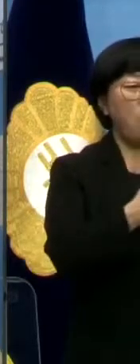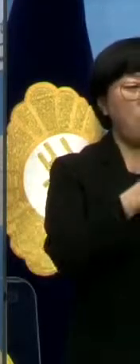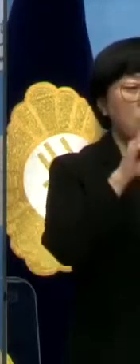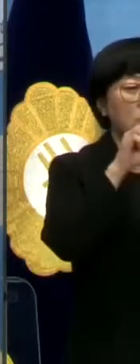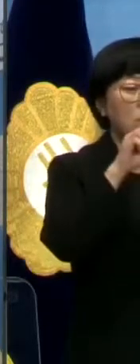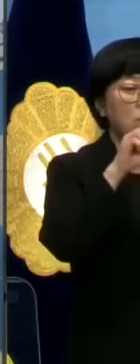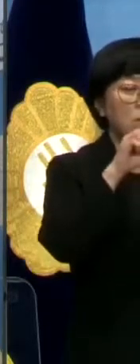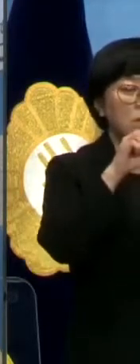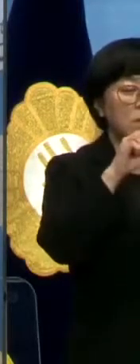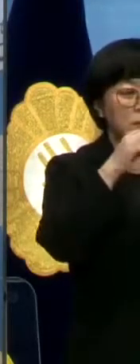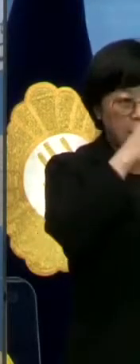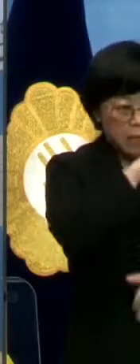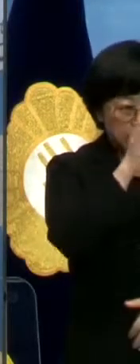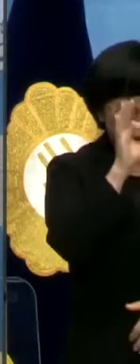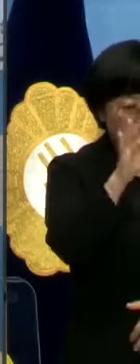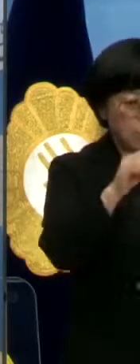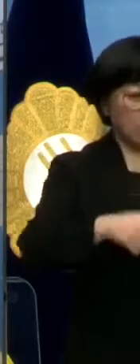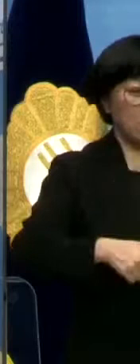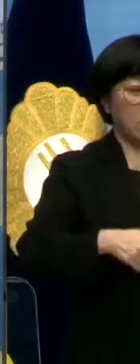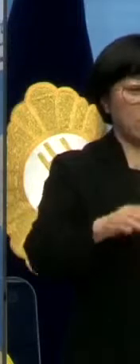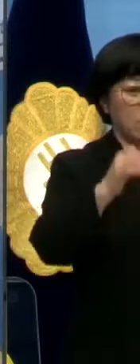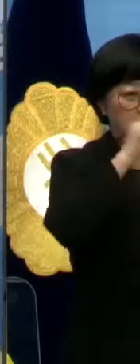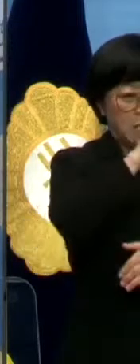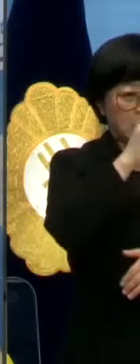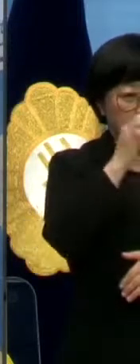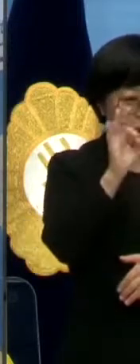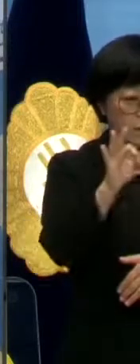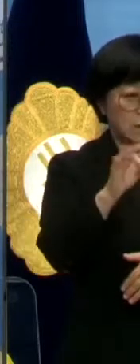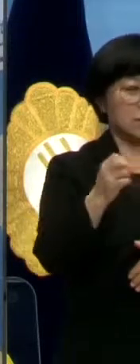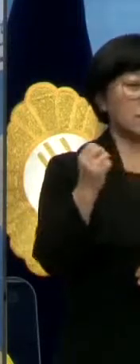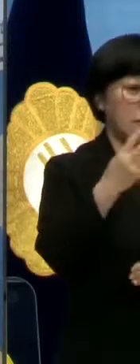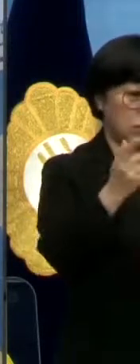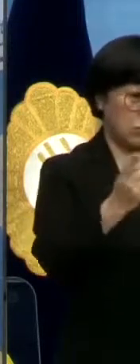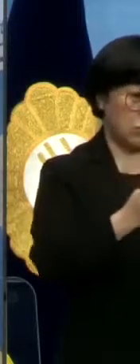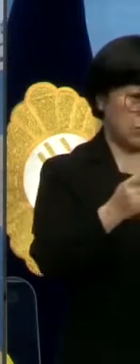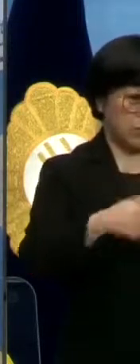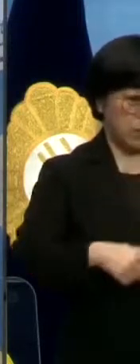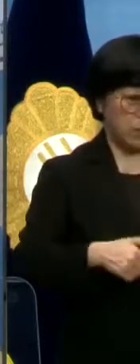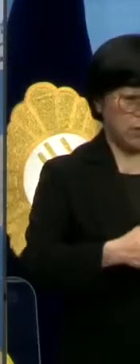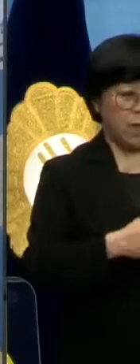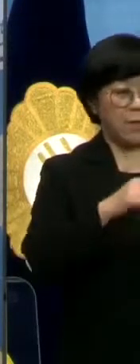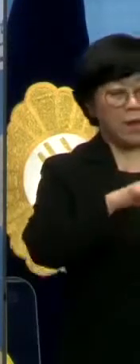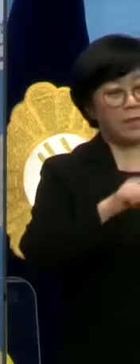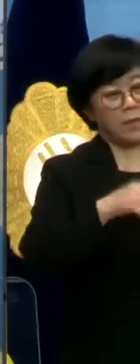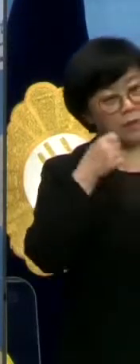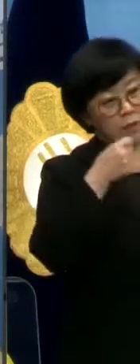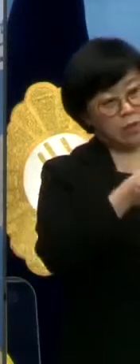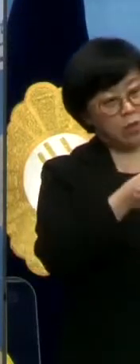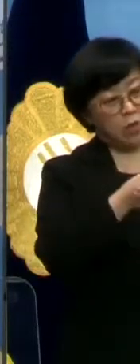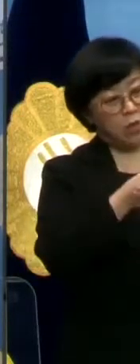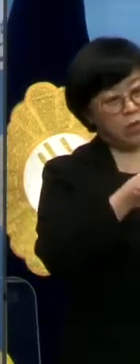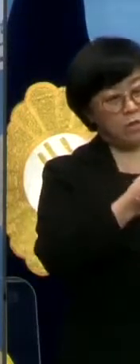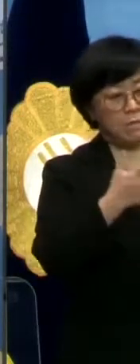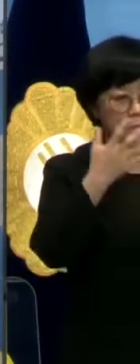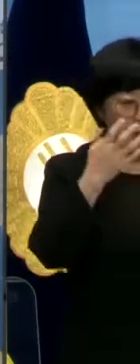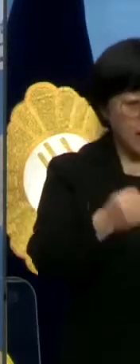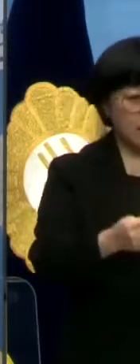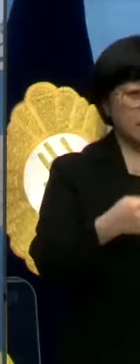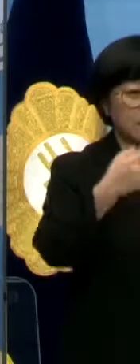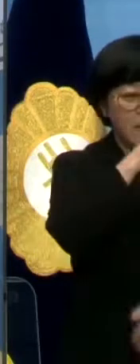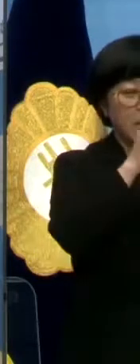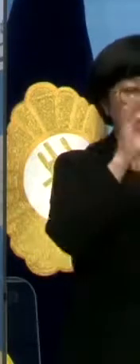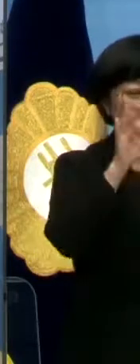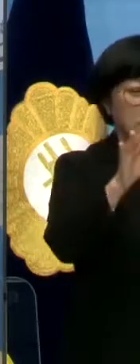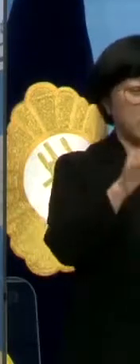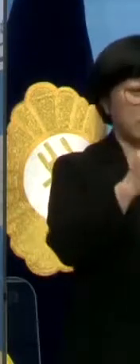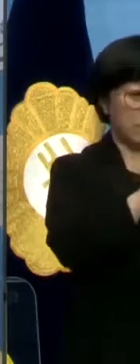예산과 불필요한 예산을 재조정해야 합니다. 마음만 먹으면 수십조의 예산을